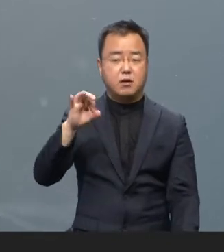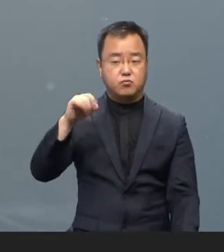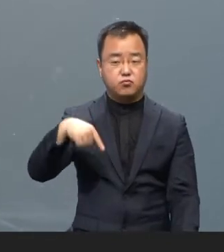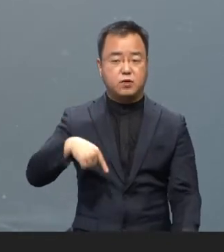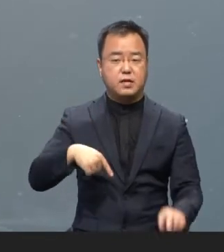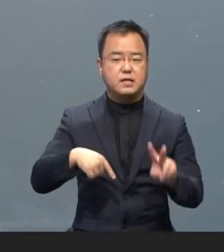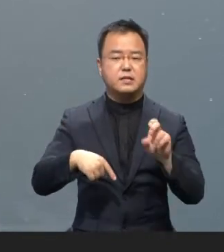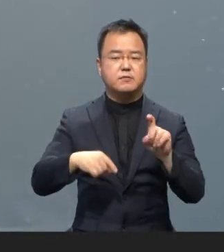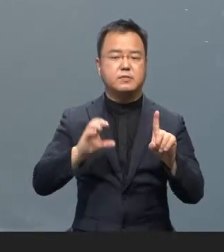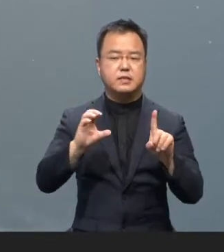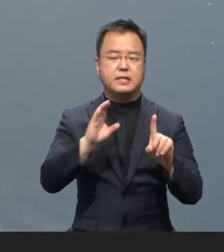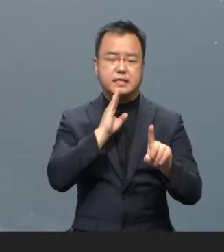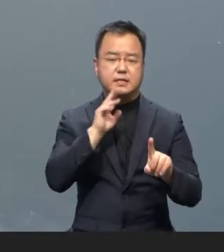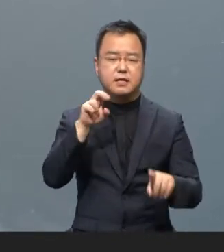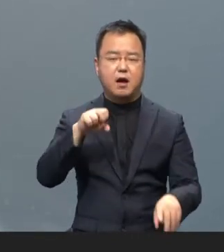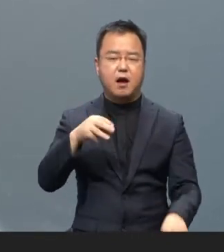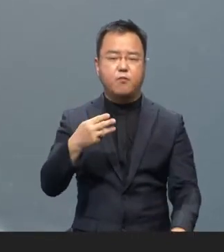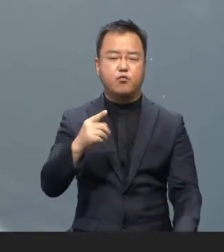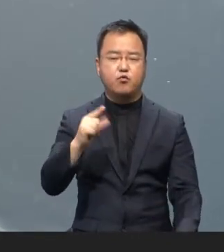것입니다.